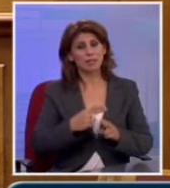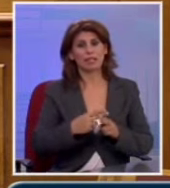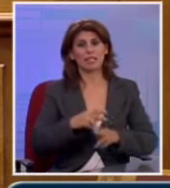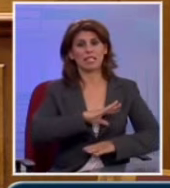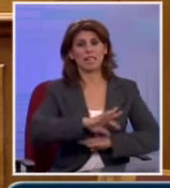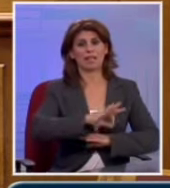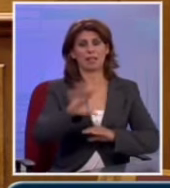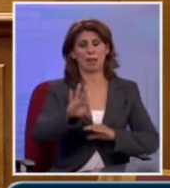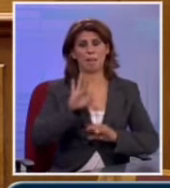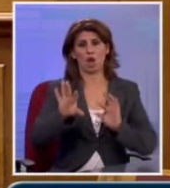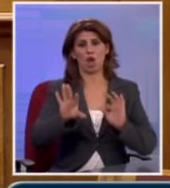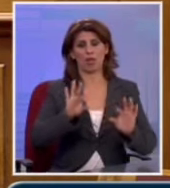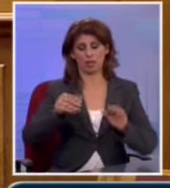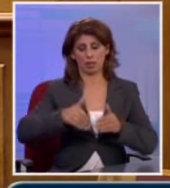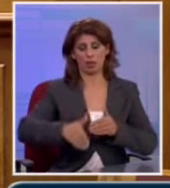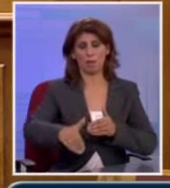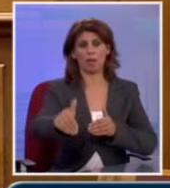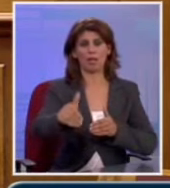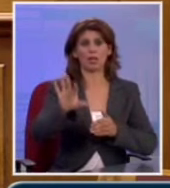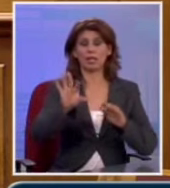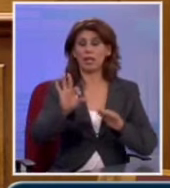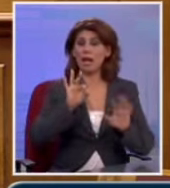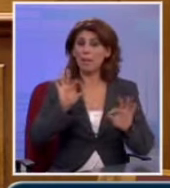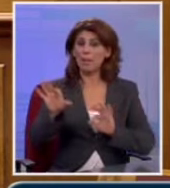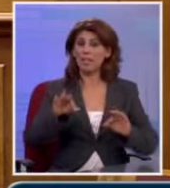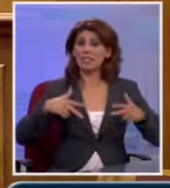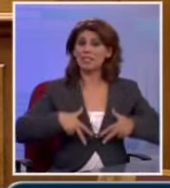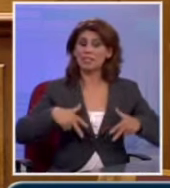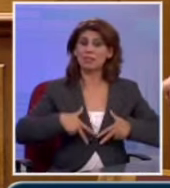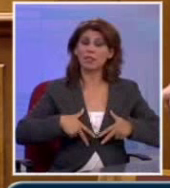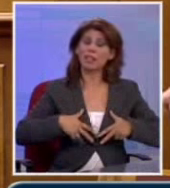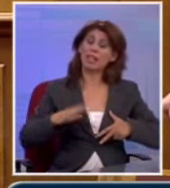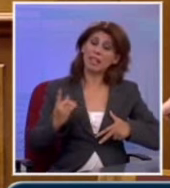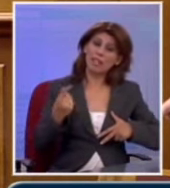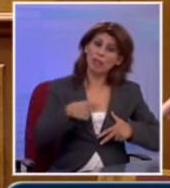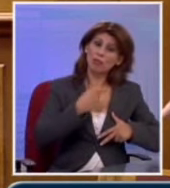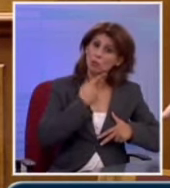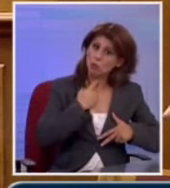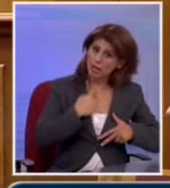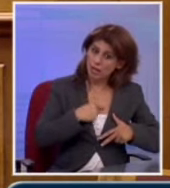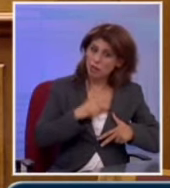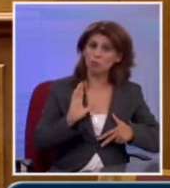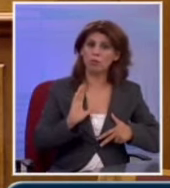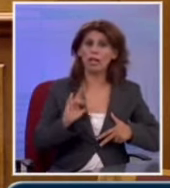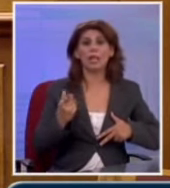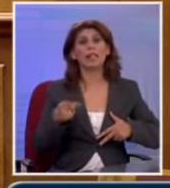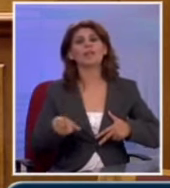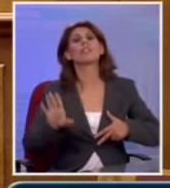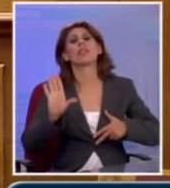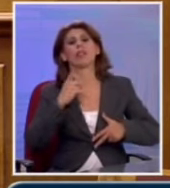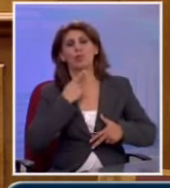στρατηγικές επιλογές για το μέλλον του, να επιλέγει τις κυβερνήσεις του, είτε αυτές είναι αρεστές είτε